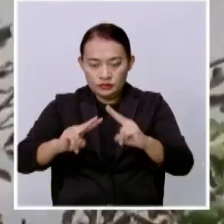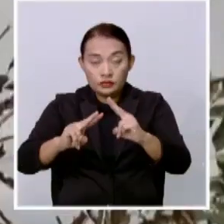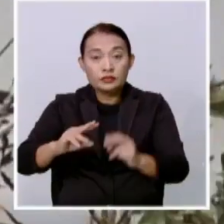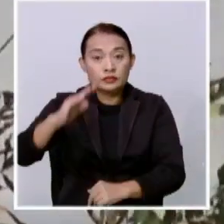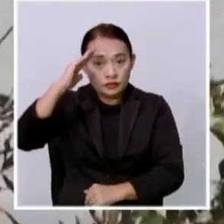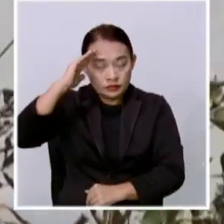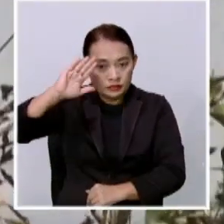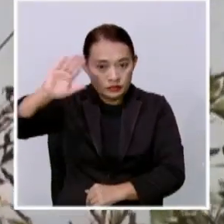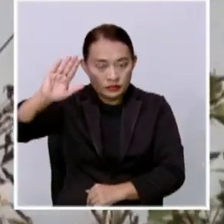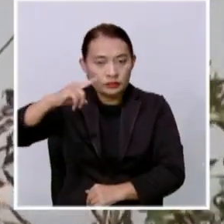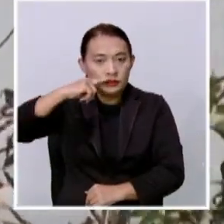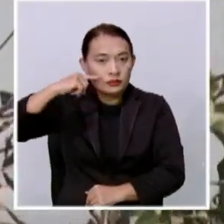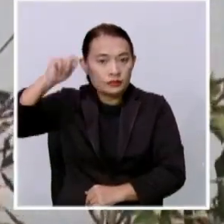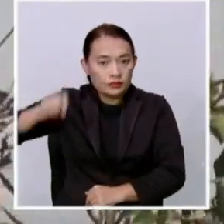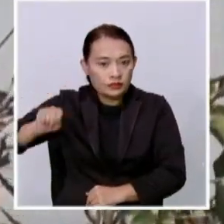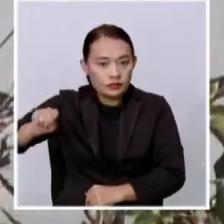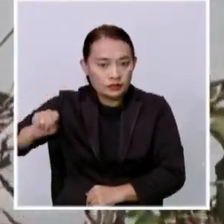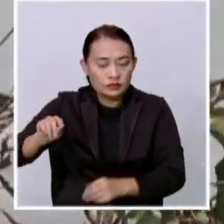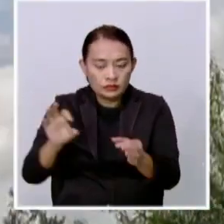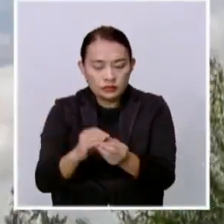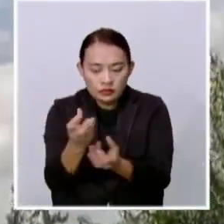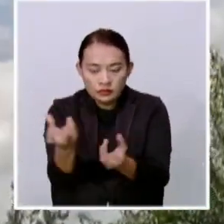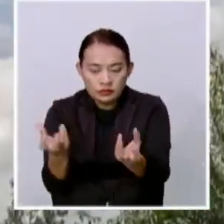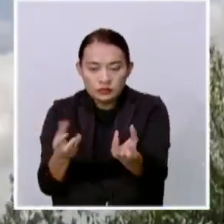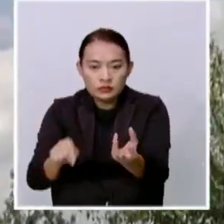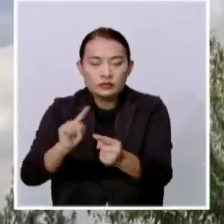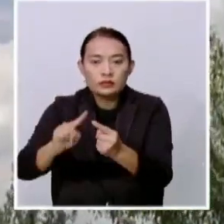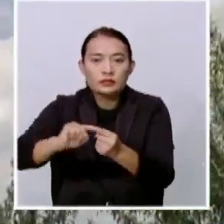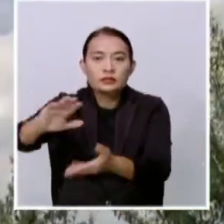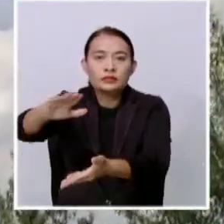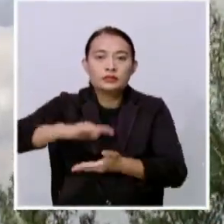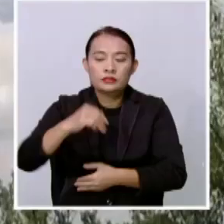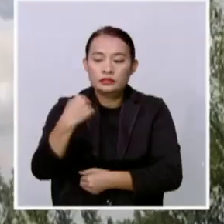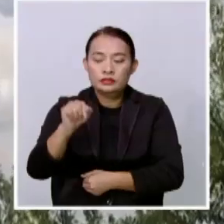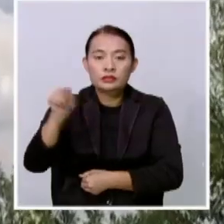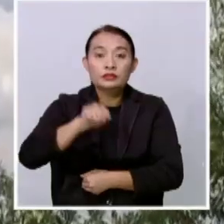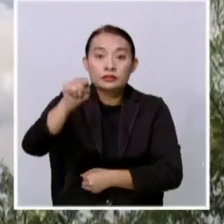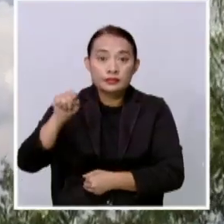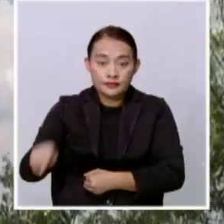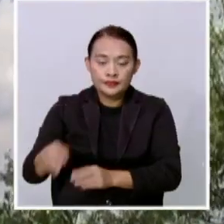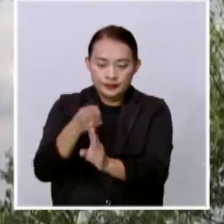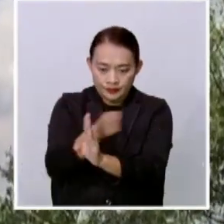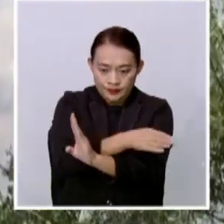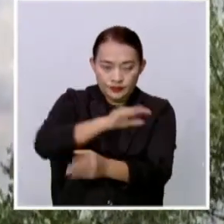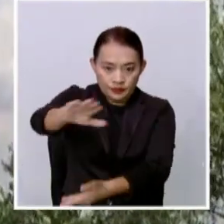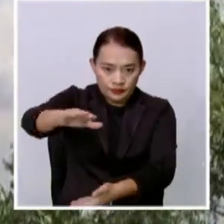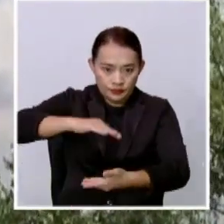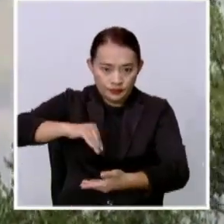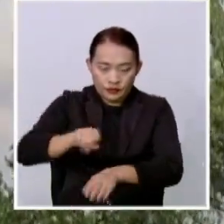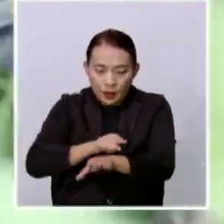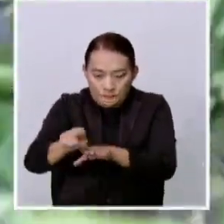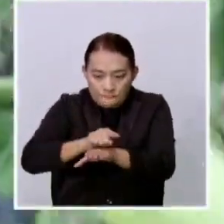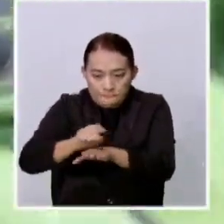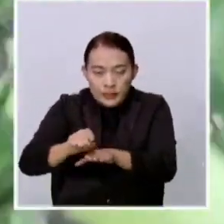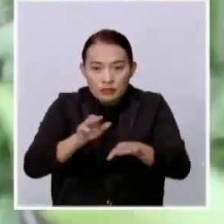ยว่ายูเครนเพิ่งจะได้รับอาวุธเพียง 10% ของการร้องขอไปก่อนหน้านี้เท่านั้นโดยเธอบอกว่ายูเครนใช้ปืนใหญ่วัน